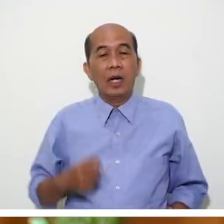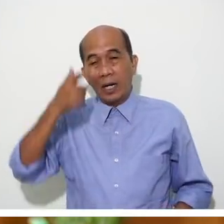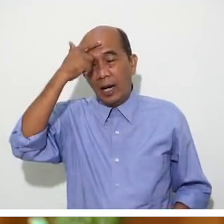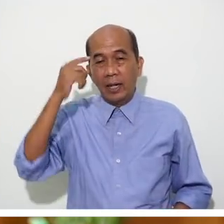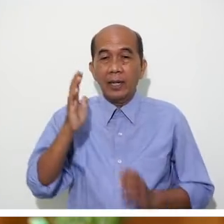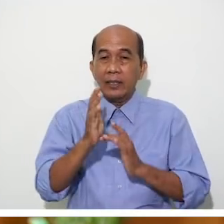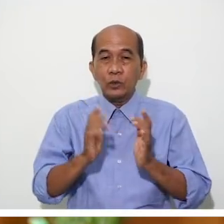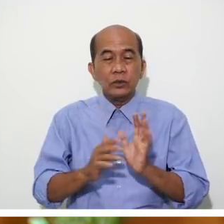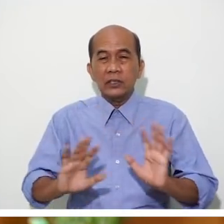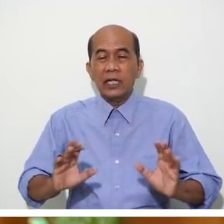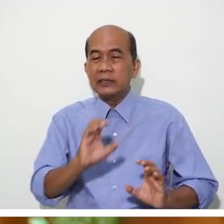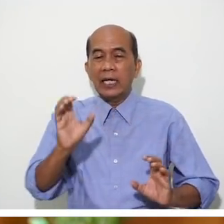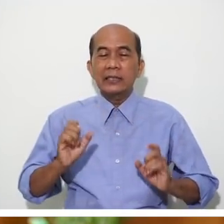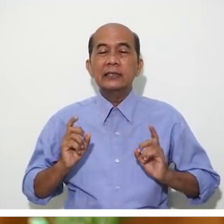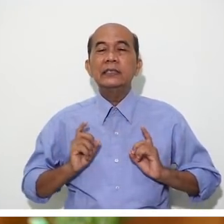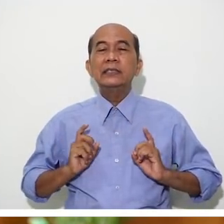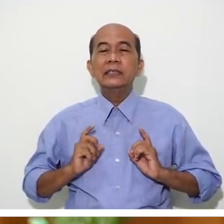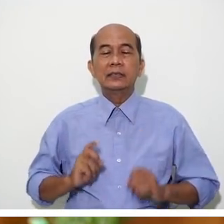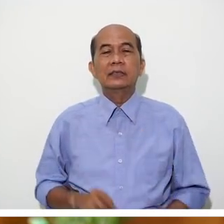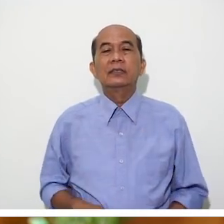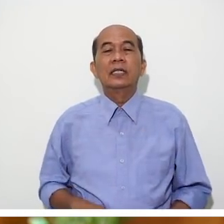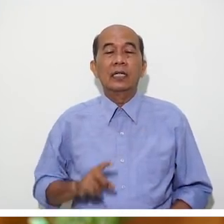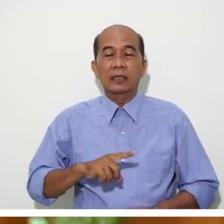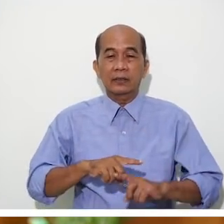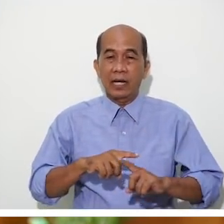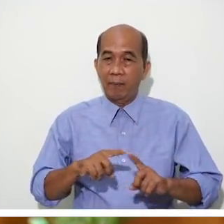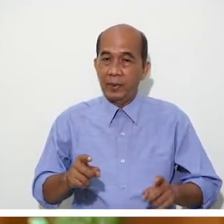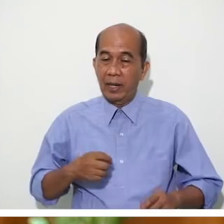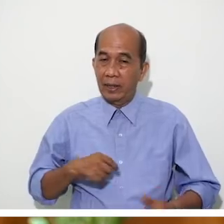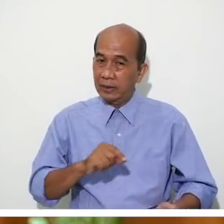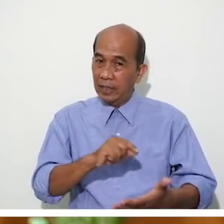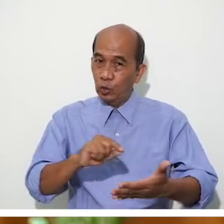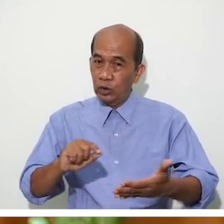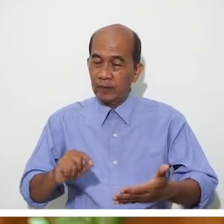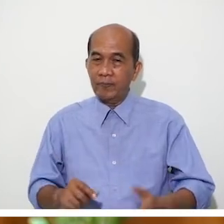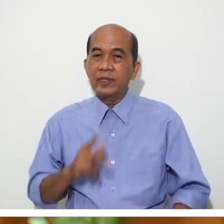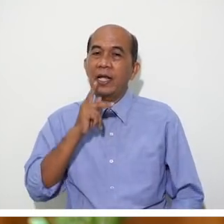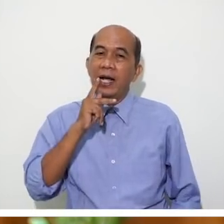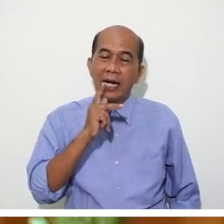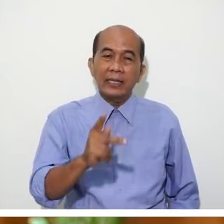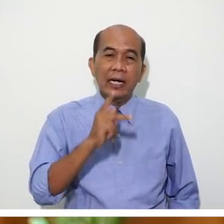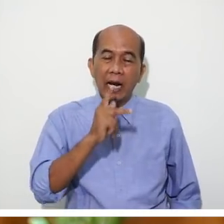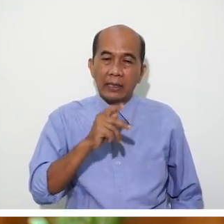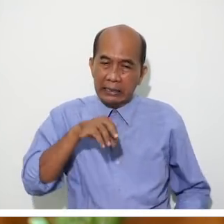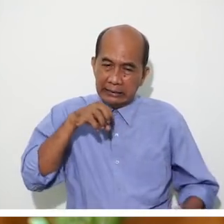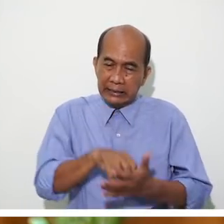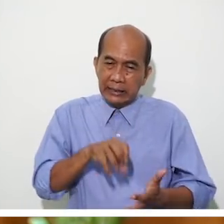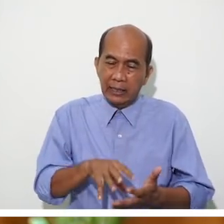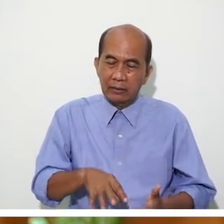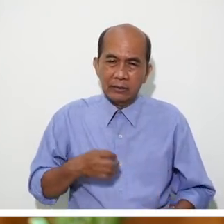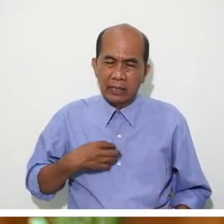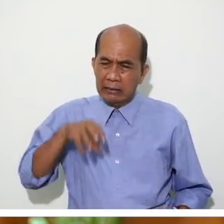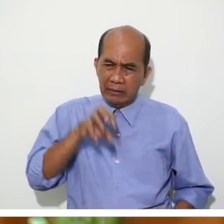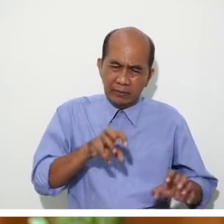tidak mencari kesenangannya sendiri. Tetapi seperti ada tertulis, kata-kata cercaan mereka yang